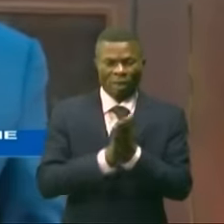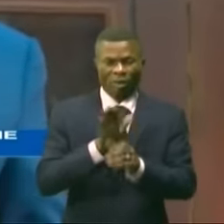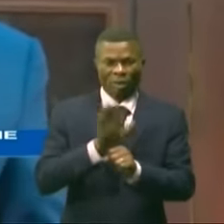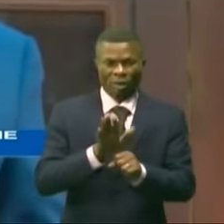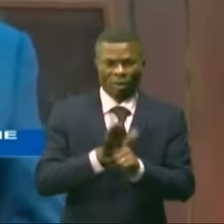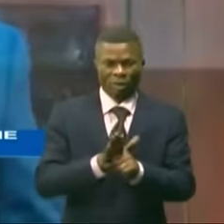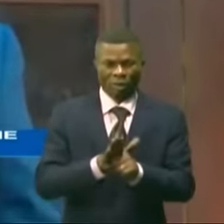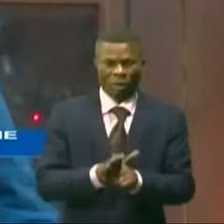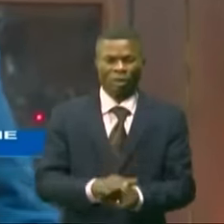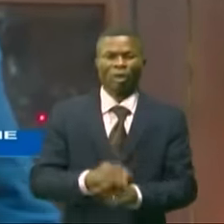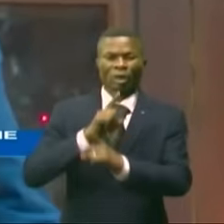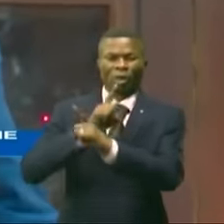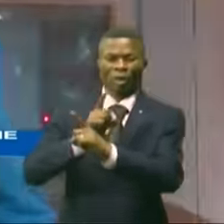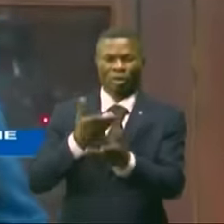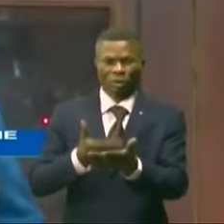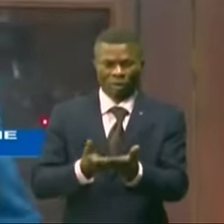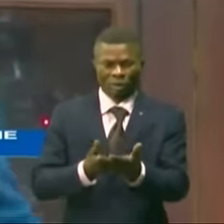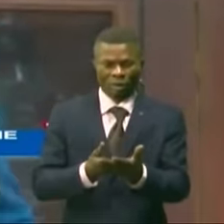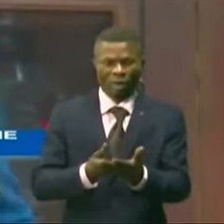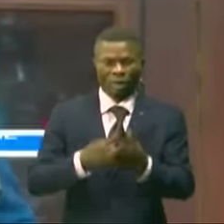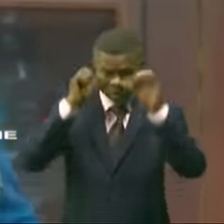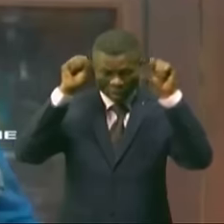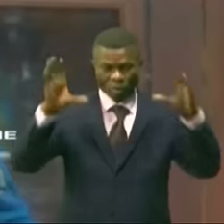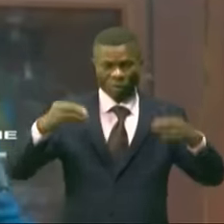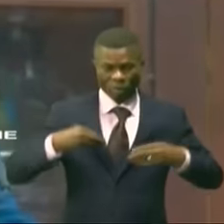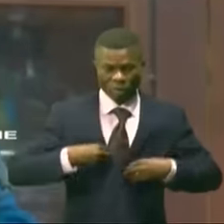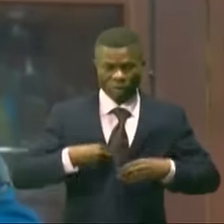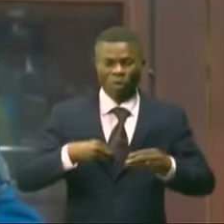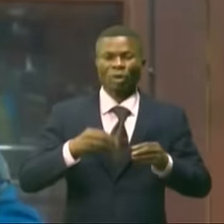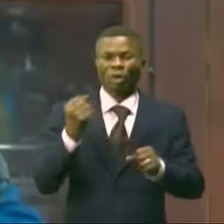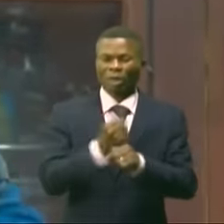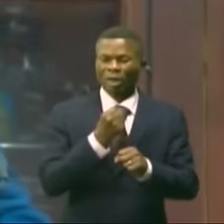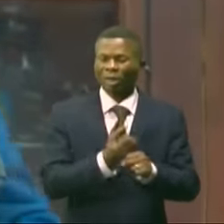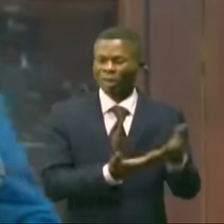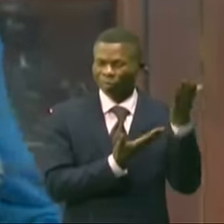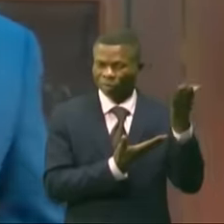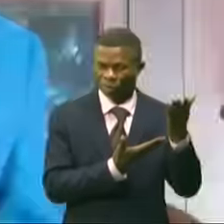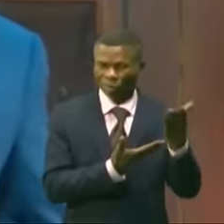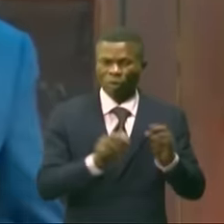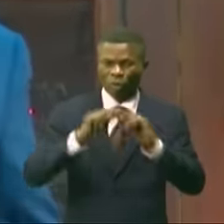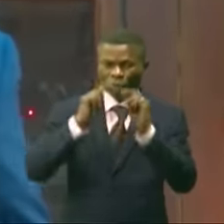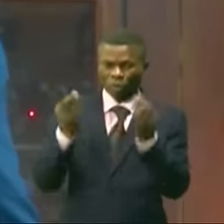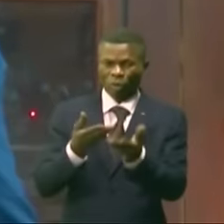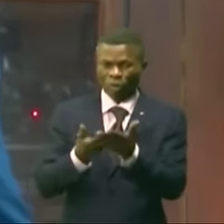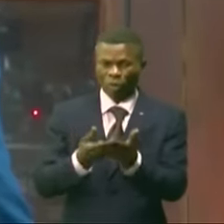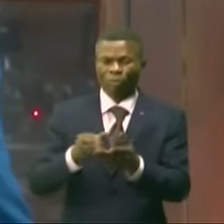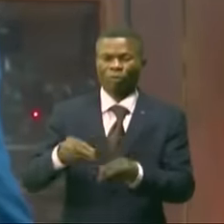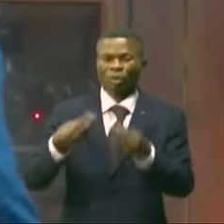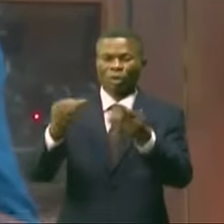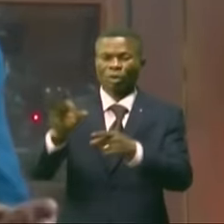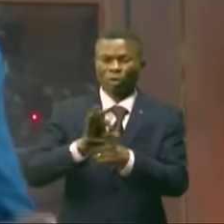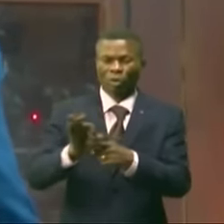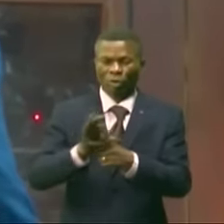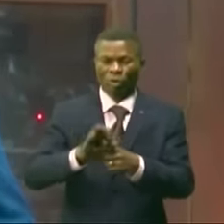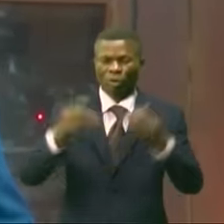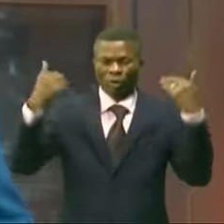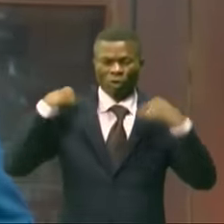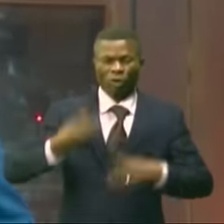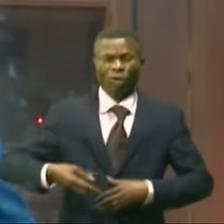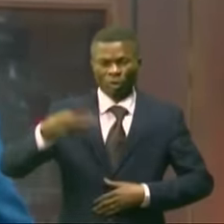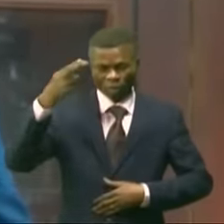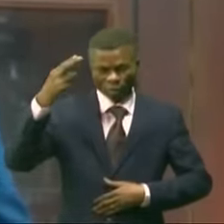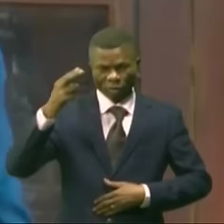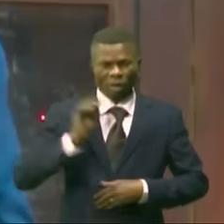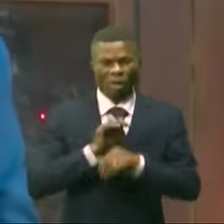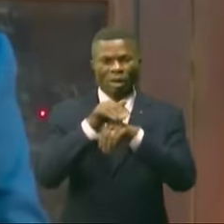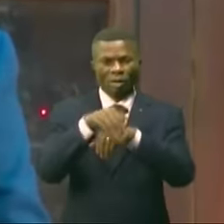l'outil de la défense et il est convaincu que le rôle que joue actuellement les chess en formant certains de nos officiers va